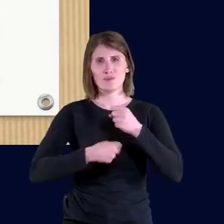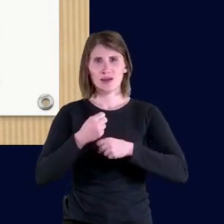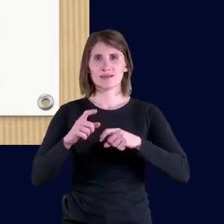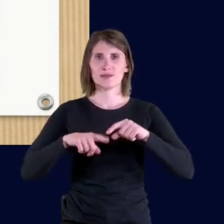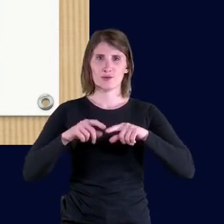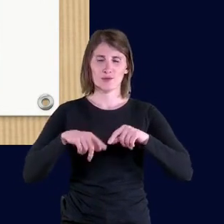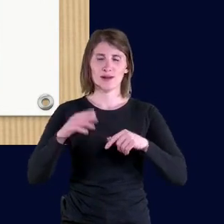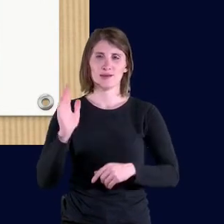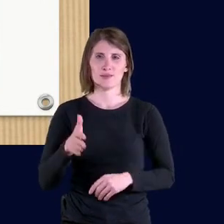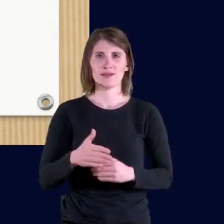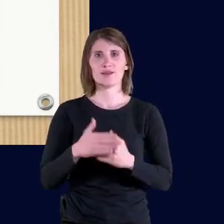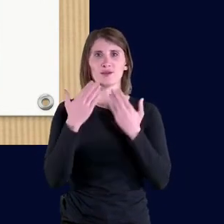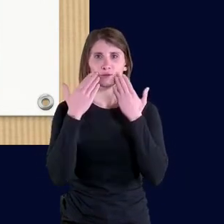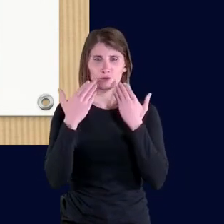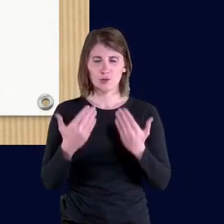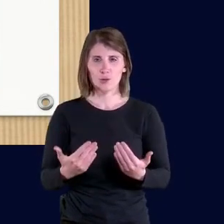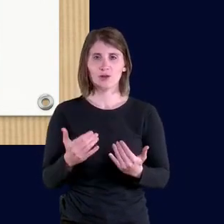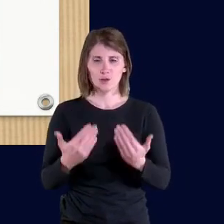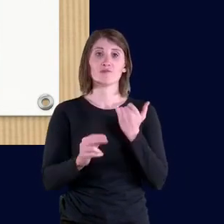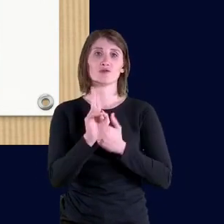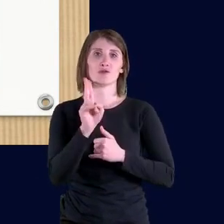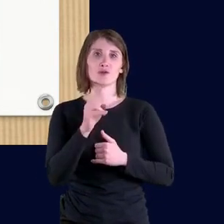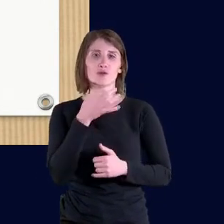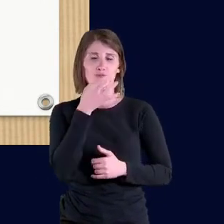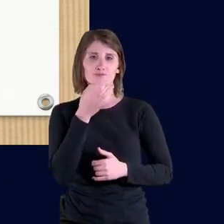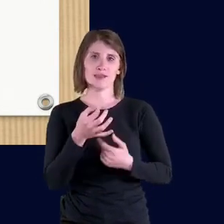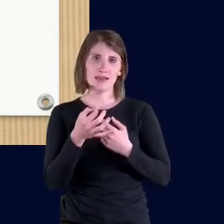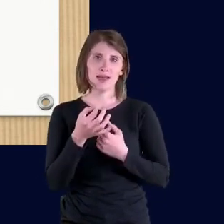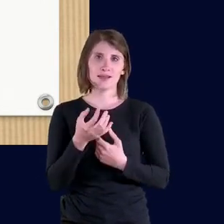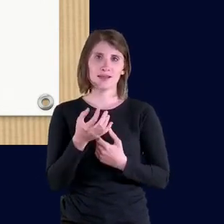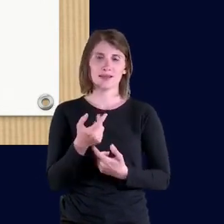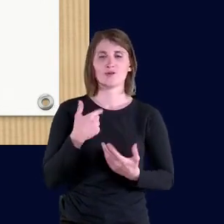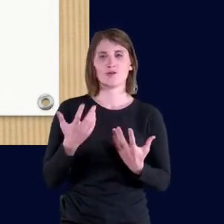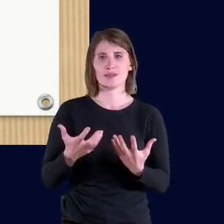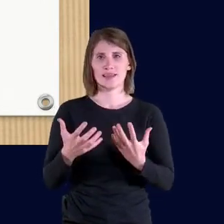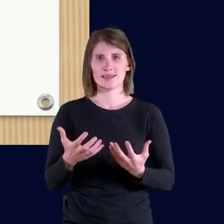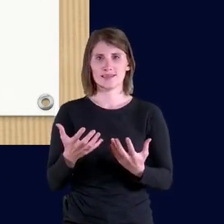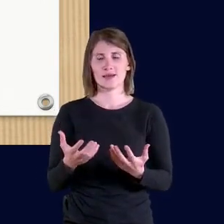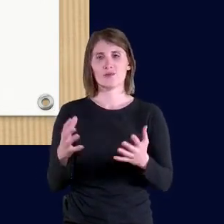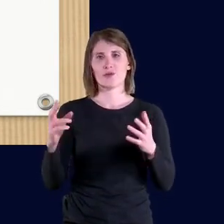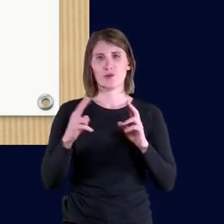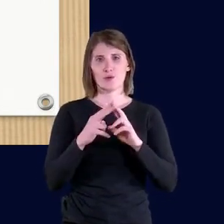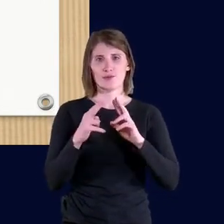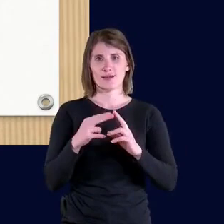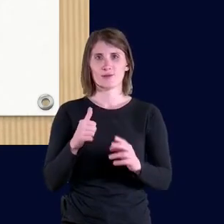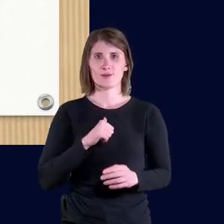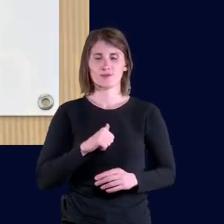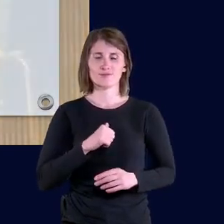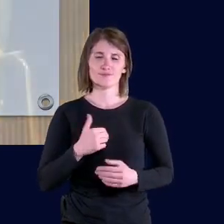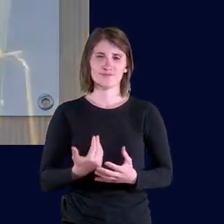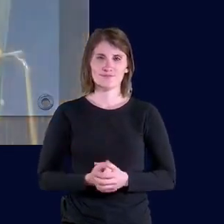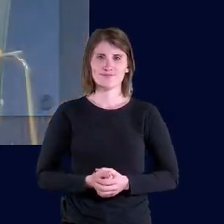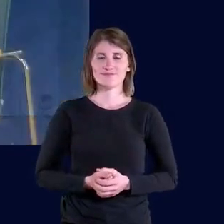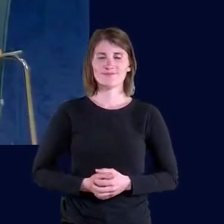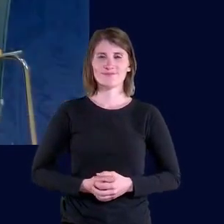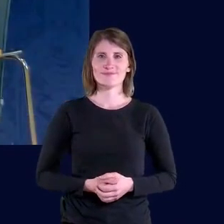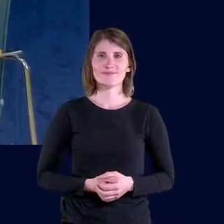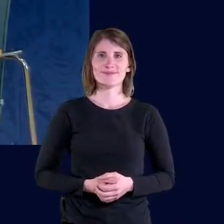Dziękuję za uwagę jeśli ktoś będzie miał jakieś pytania to zachęcamy do kontaktu ze mną